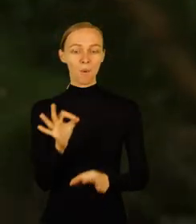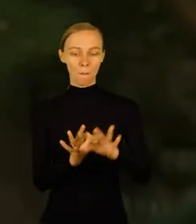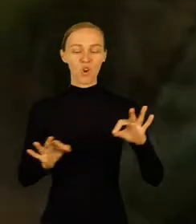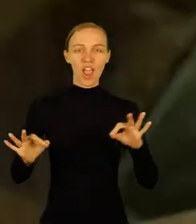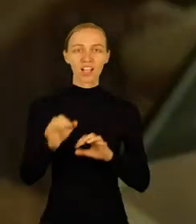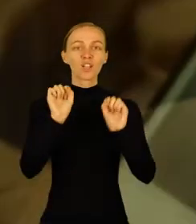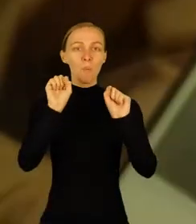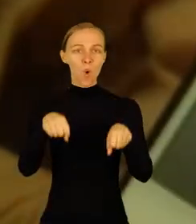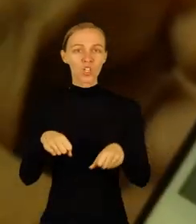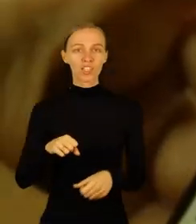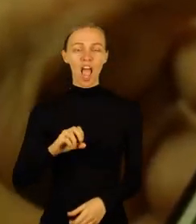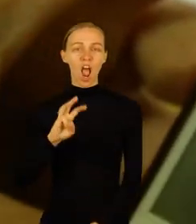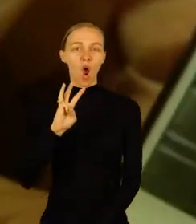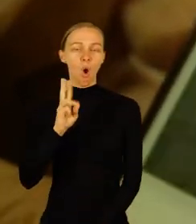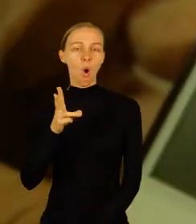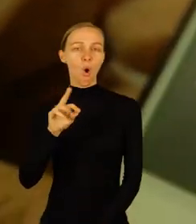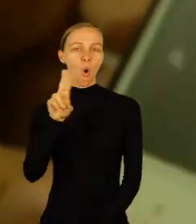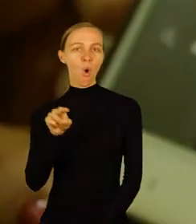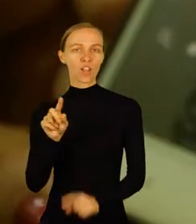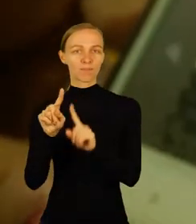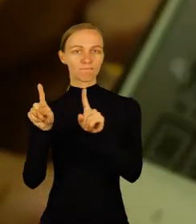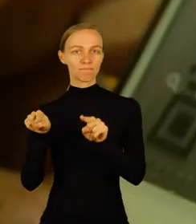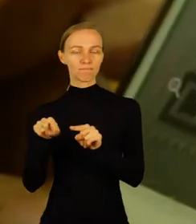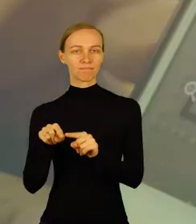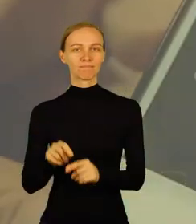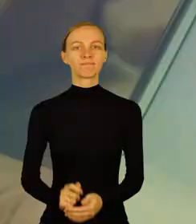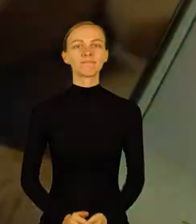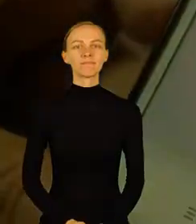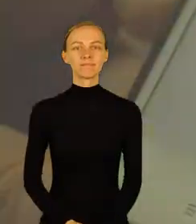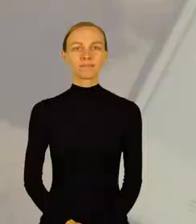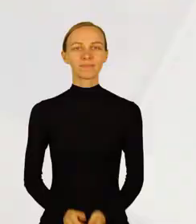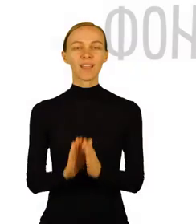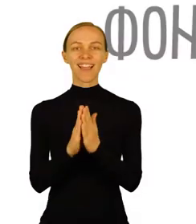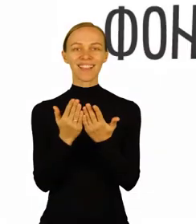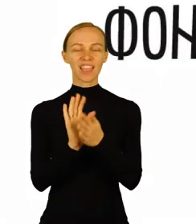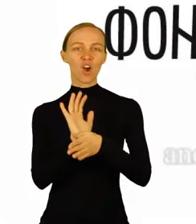Дізнатись більше про проєкт можна за QR-кодом.